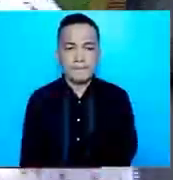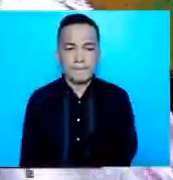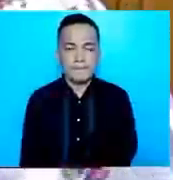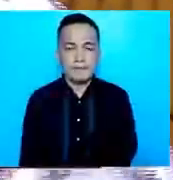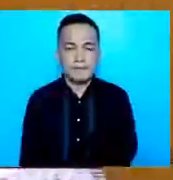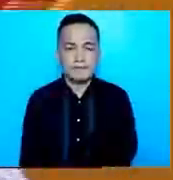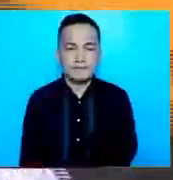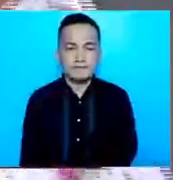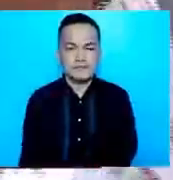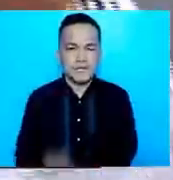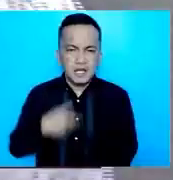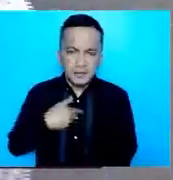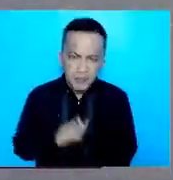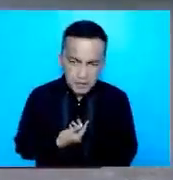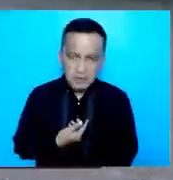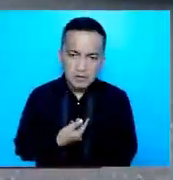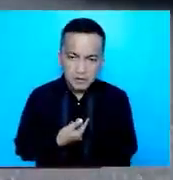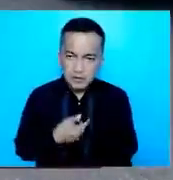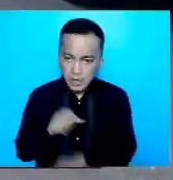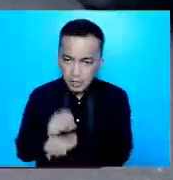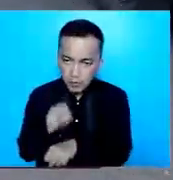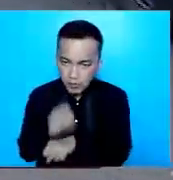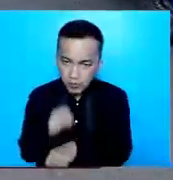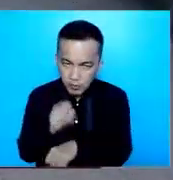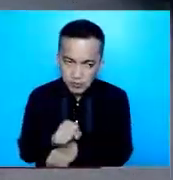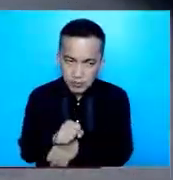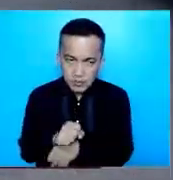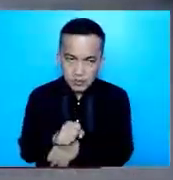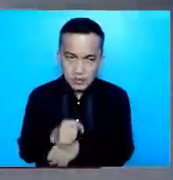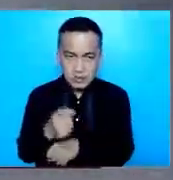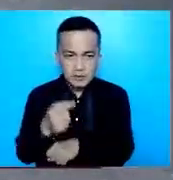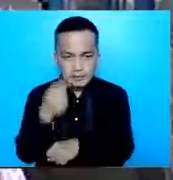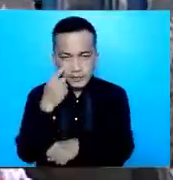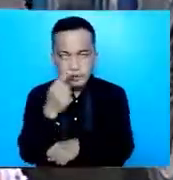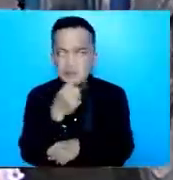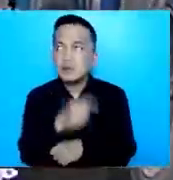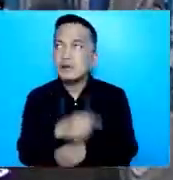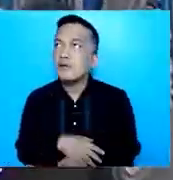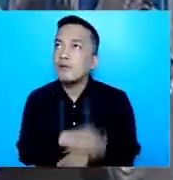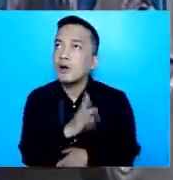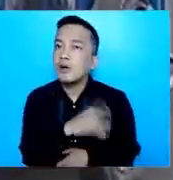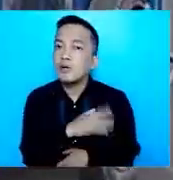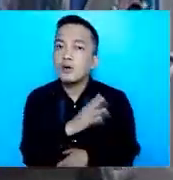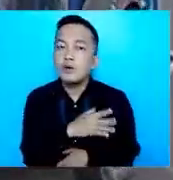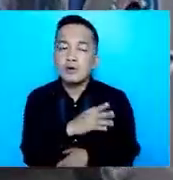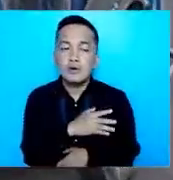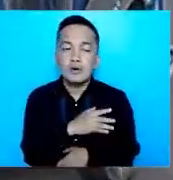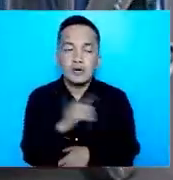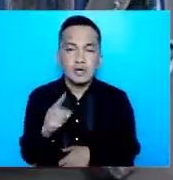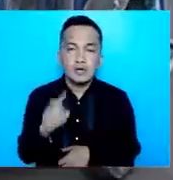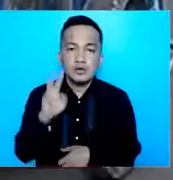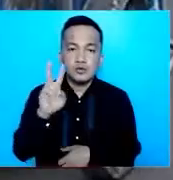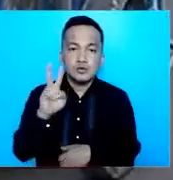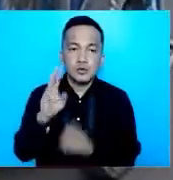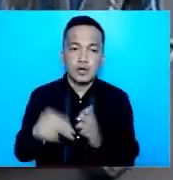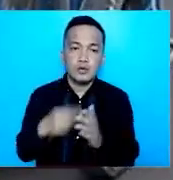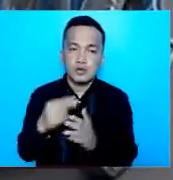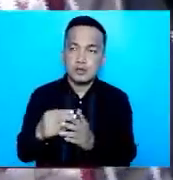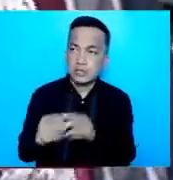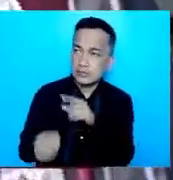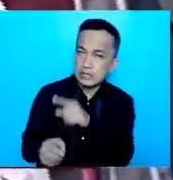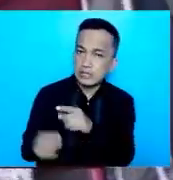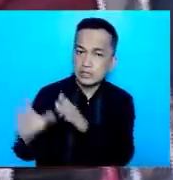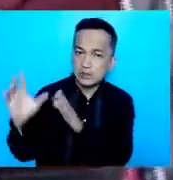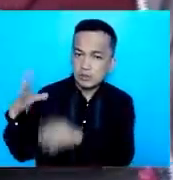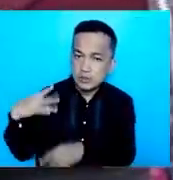Pagod na galing sa trabaho, halos mamuti na ang mata ni Liza de la Cruz sa mahigit 2 oras niyang paghihintay